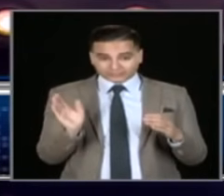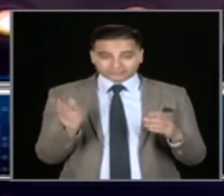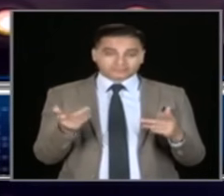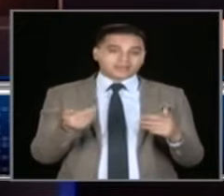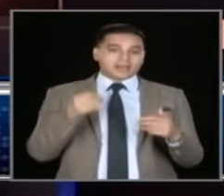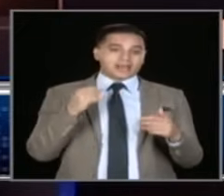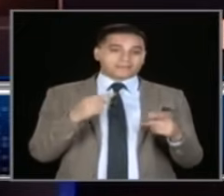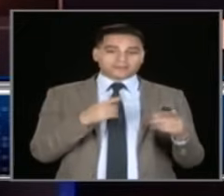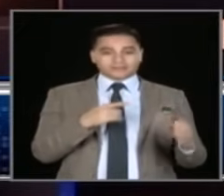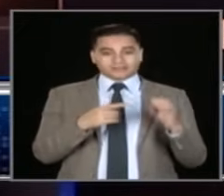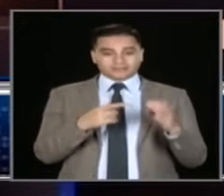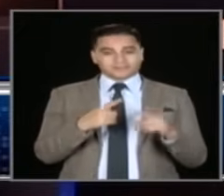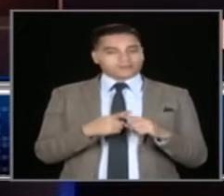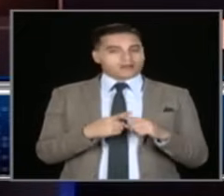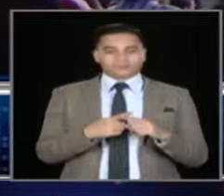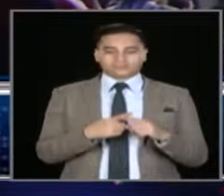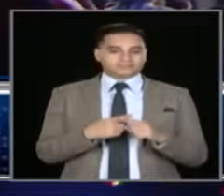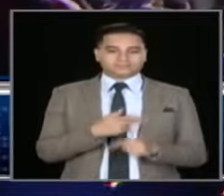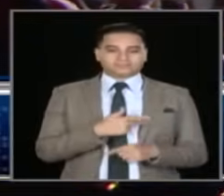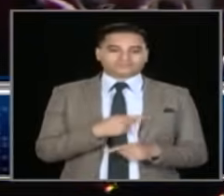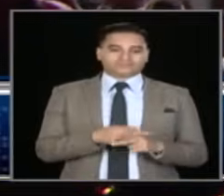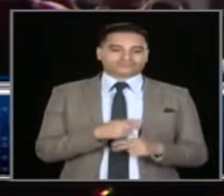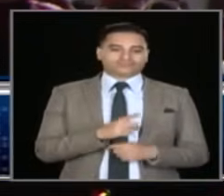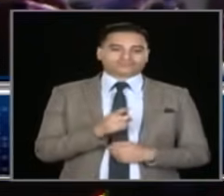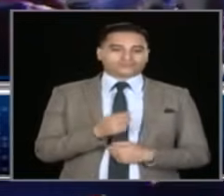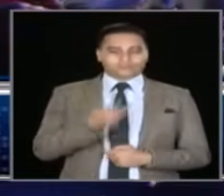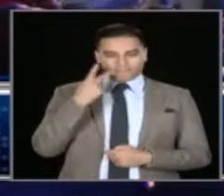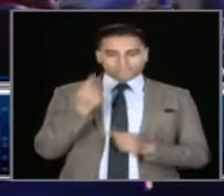أحمد الباوي، إجابة خاطئة.